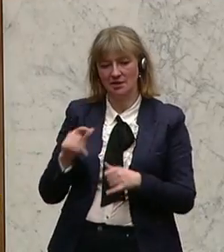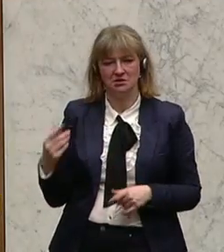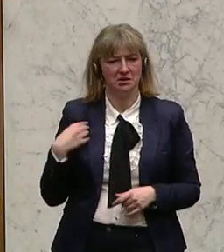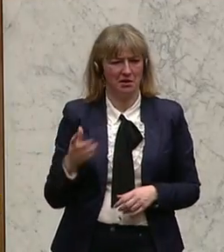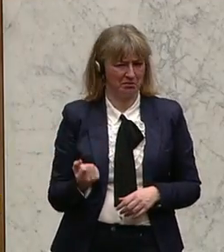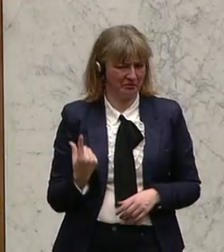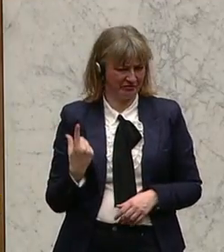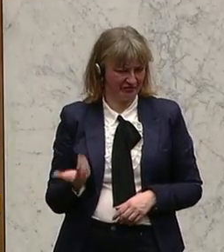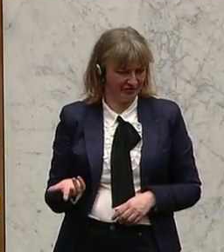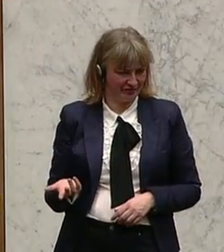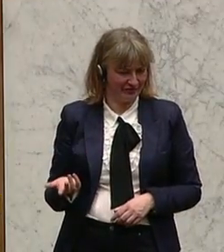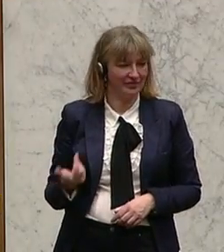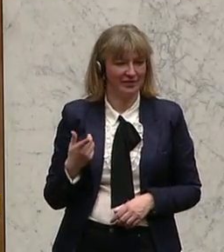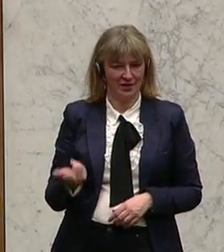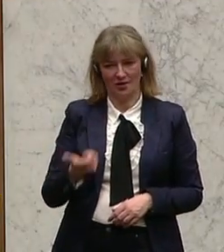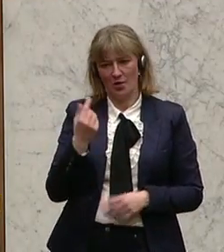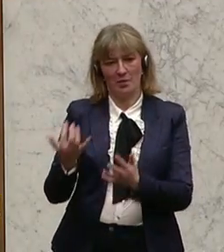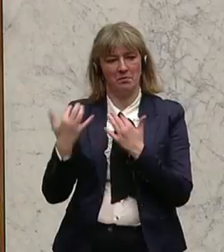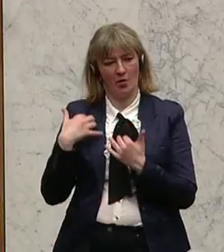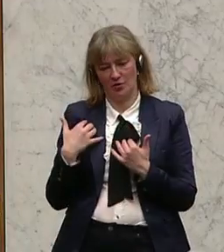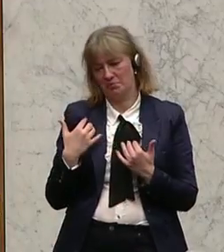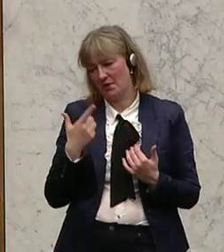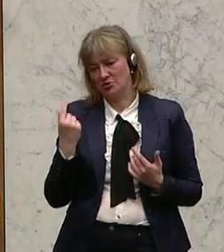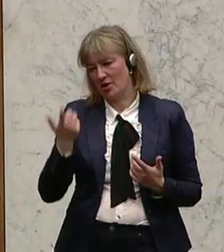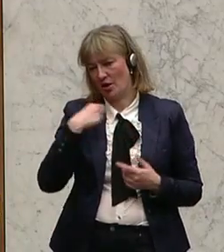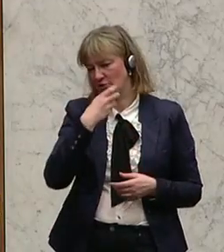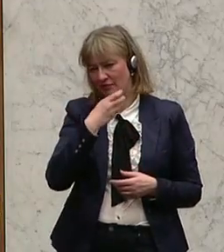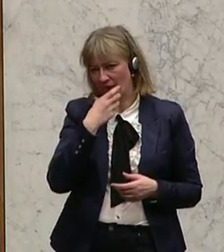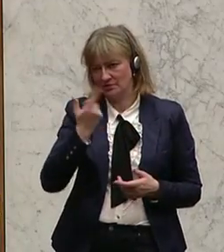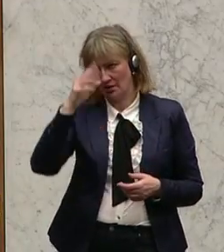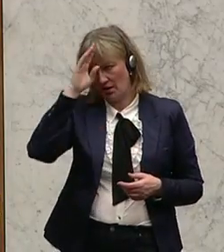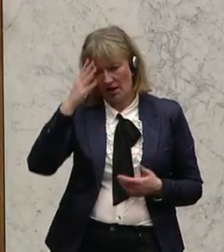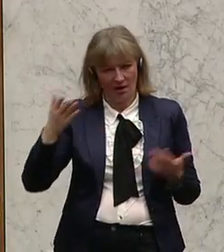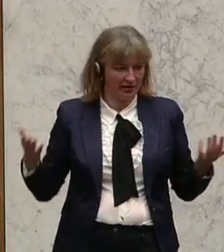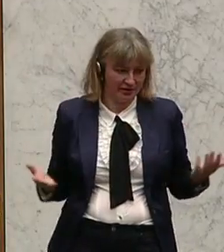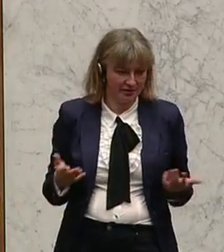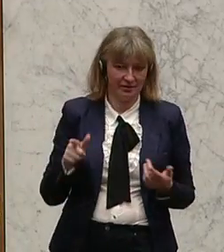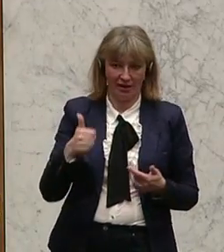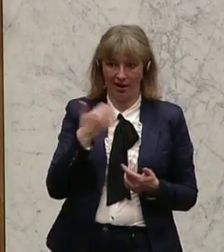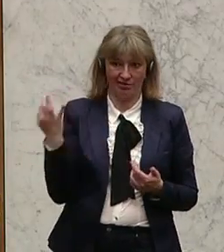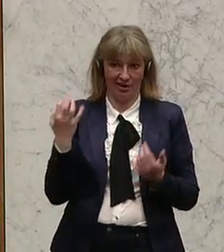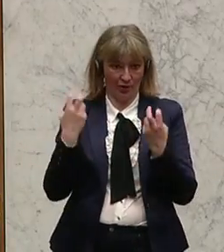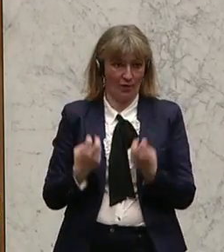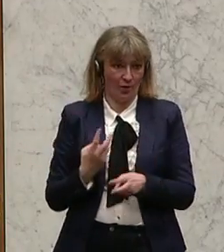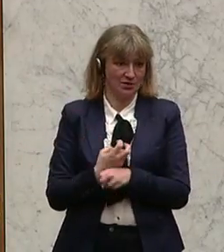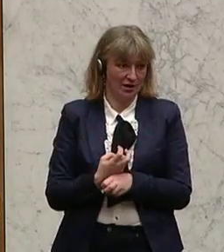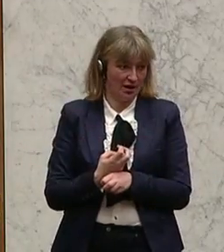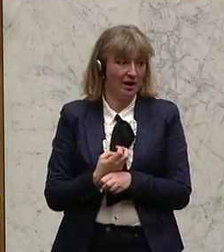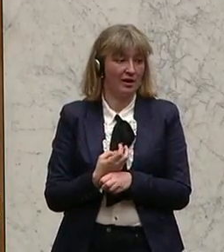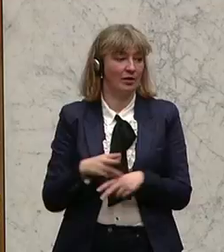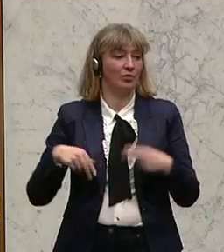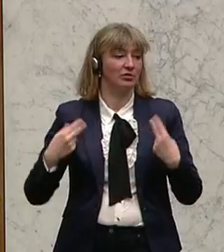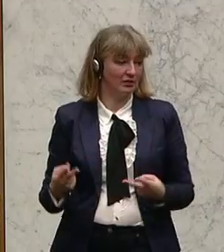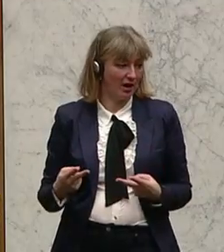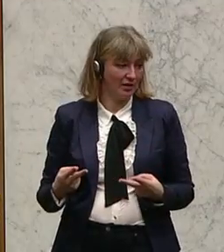total eigenartig. Da kommen Menschen also aus Afghanistan, aus dem Irak, die sind einen Tag hier in Österreich. Und